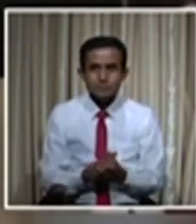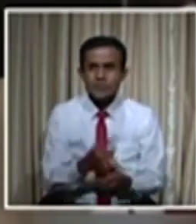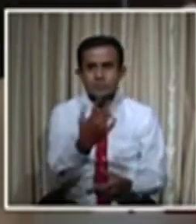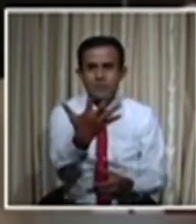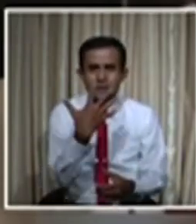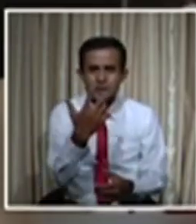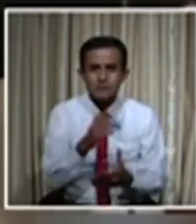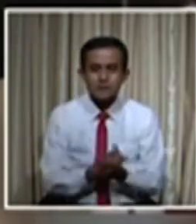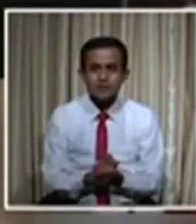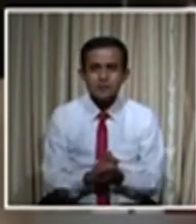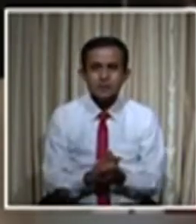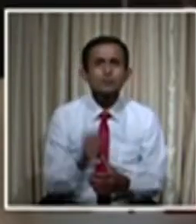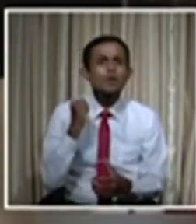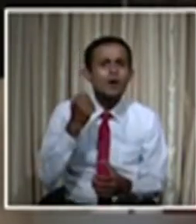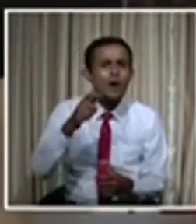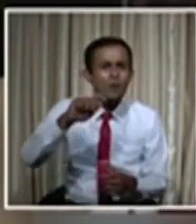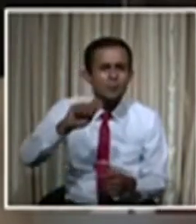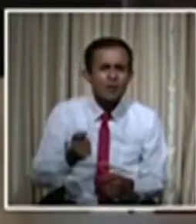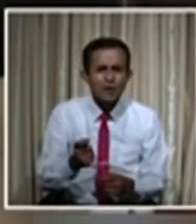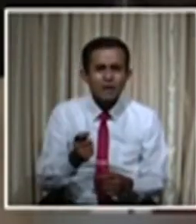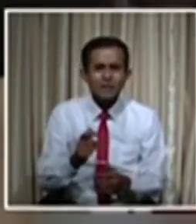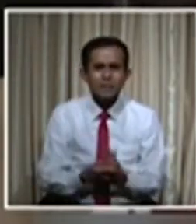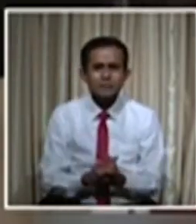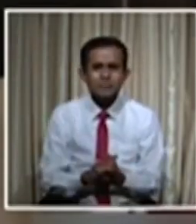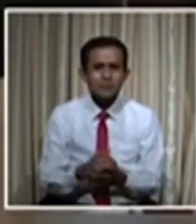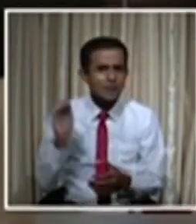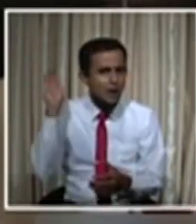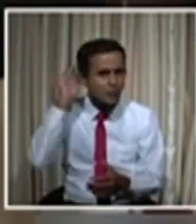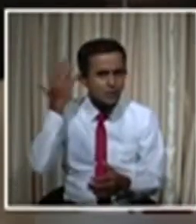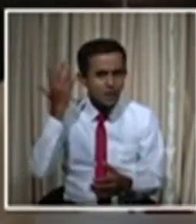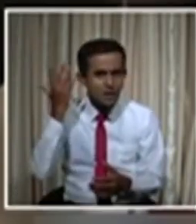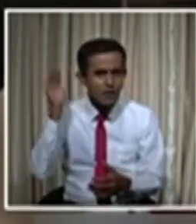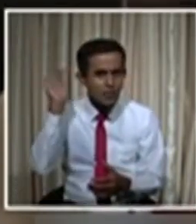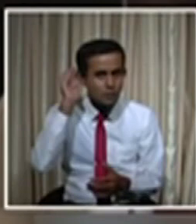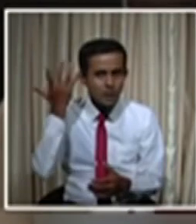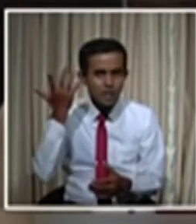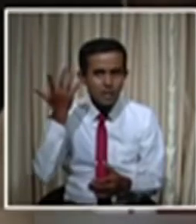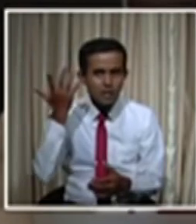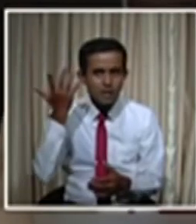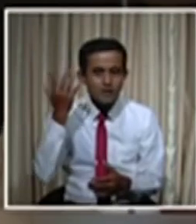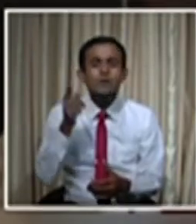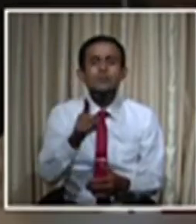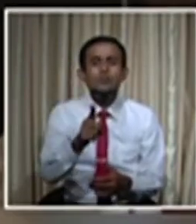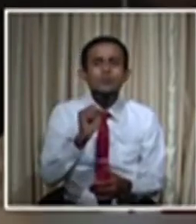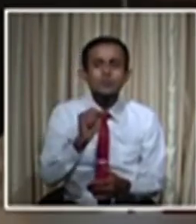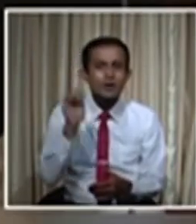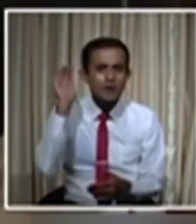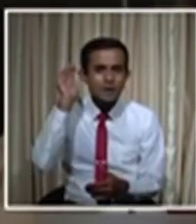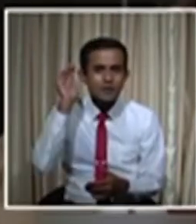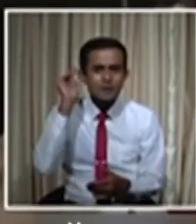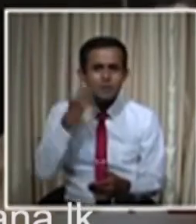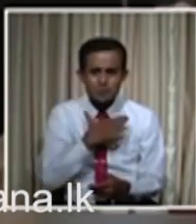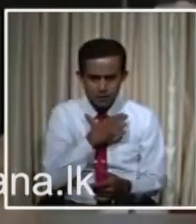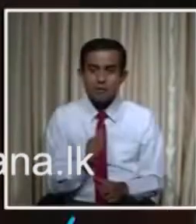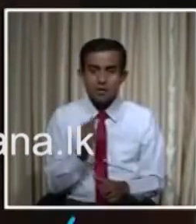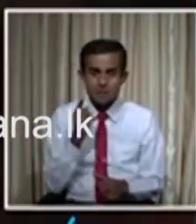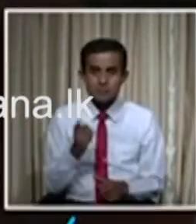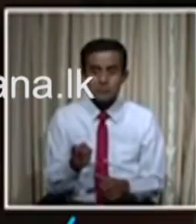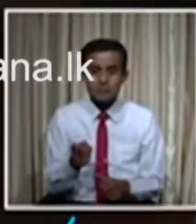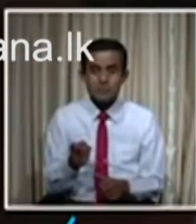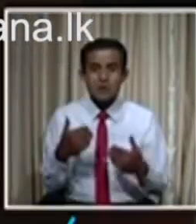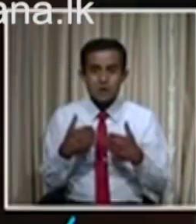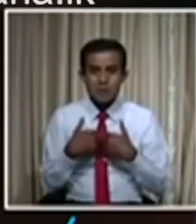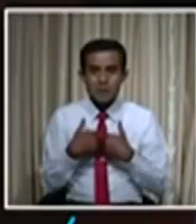කියන්නකෝ මොනවාද මොනා කඩලා මට ඇවුල් නැහැ මාලා මානද